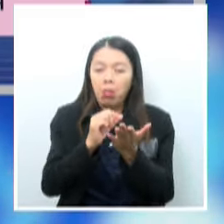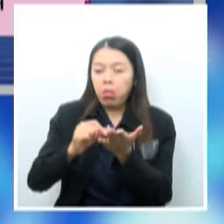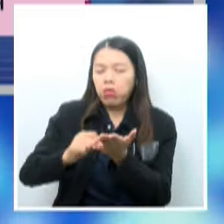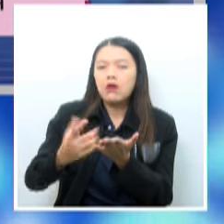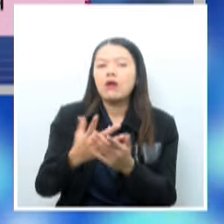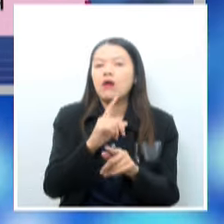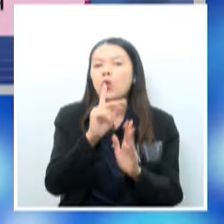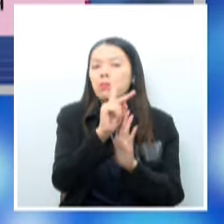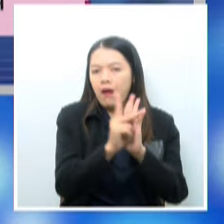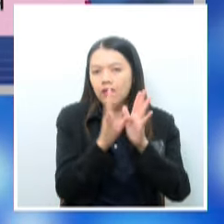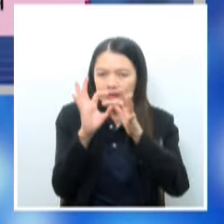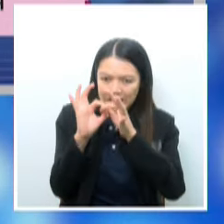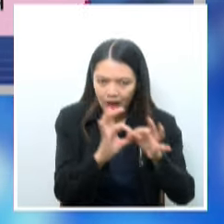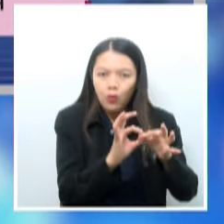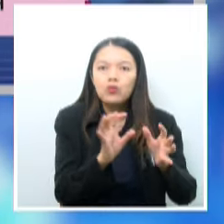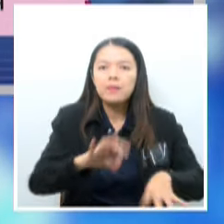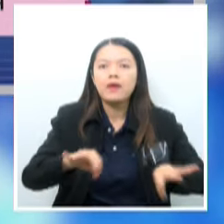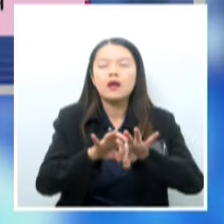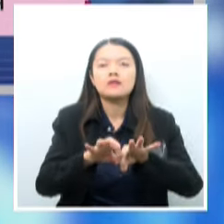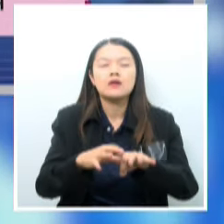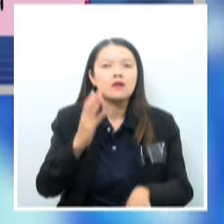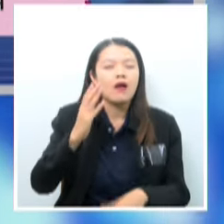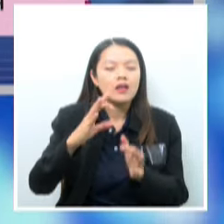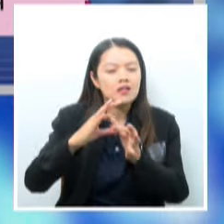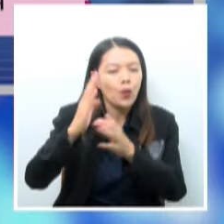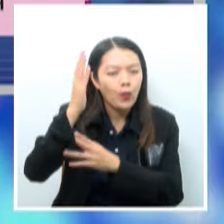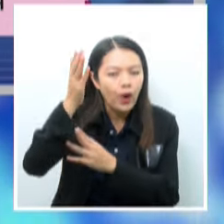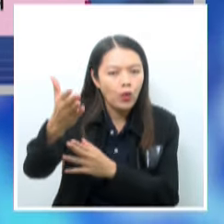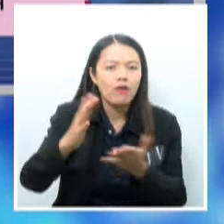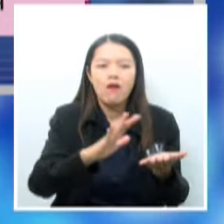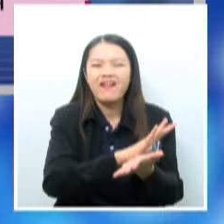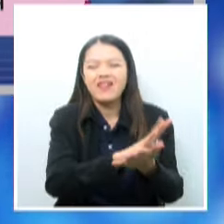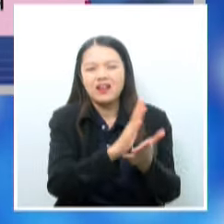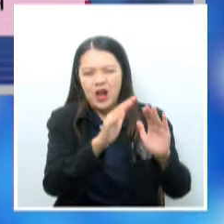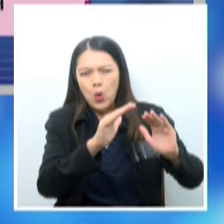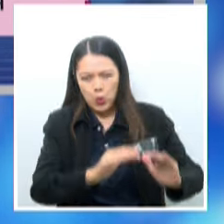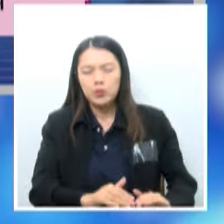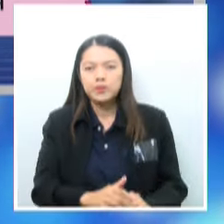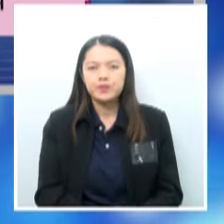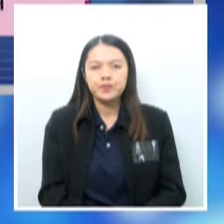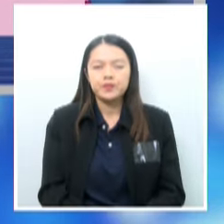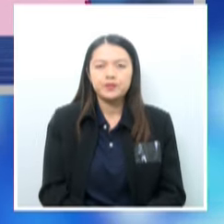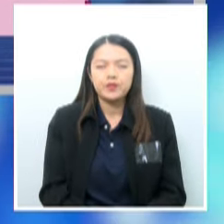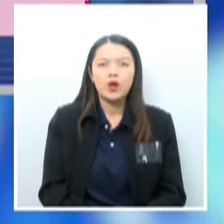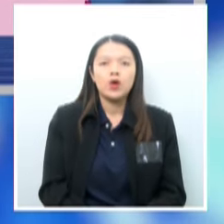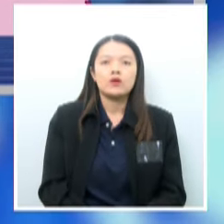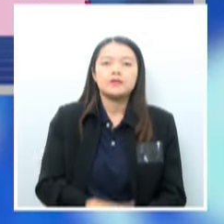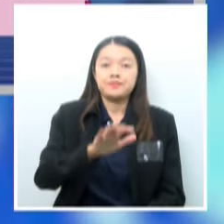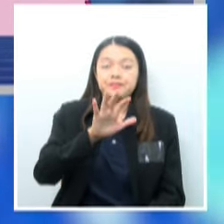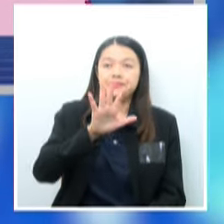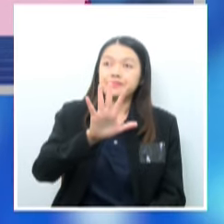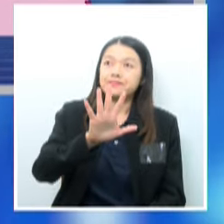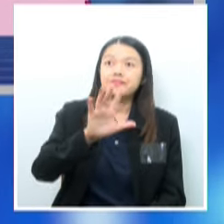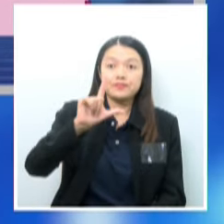เป็นหลักด้วยนะครับเขาเรียกว่าออนไลน์สู่อนาคตนะครับลดเอกสารกระดาษนะครับในรอที่5นะครับในเ